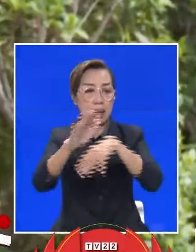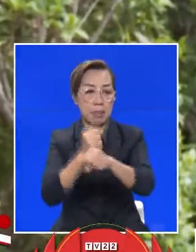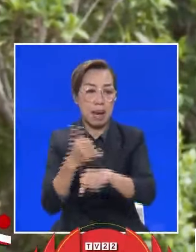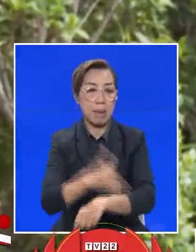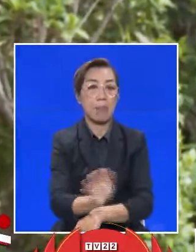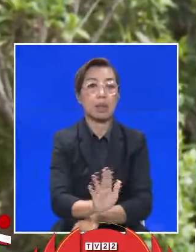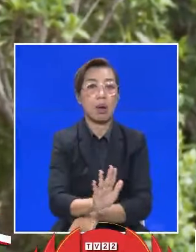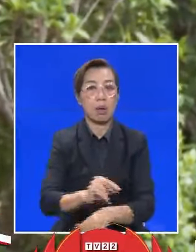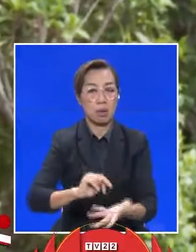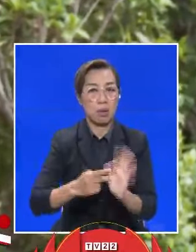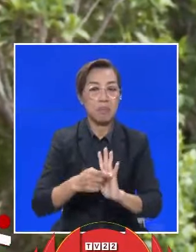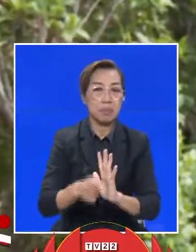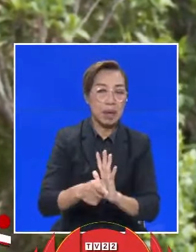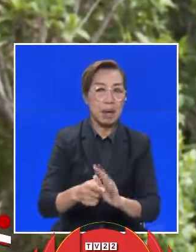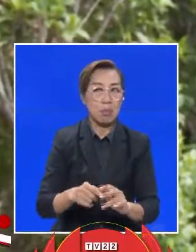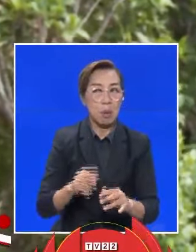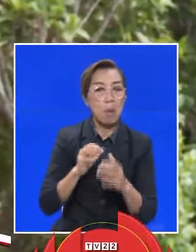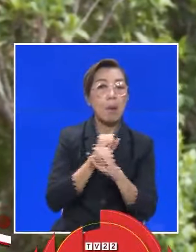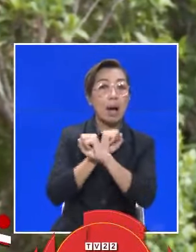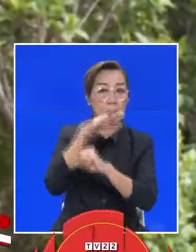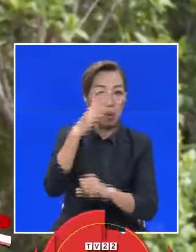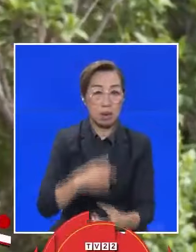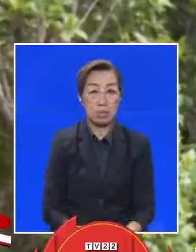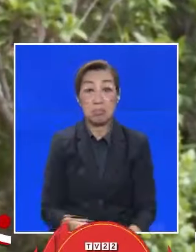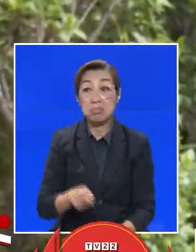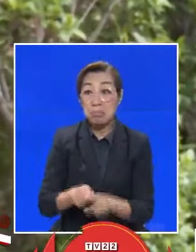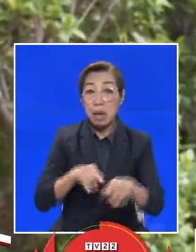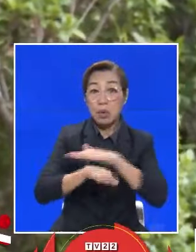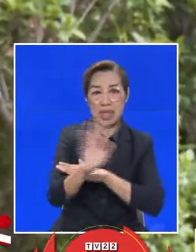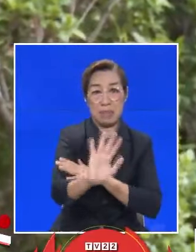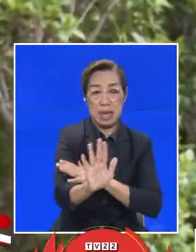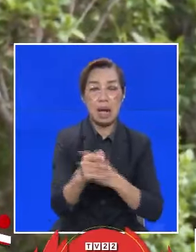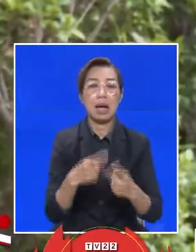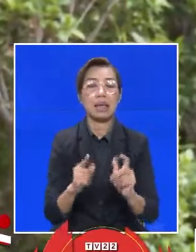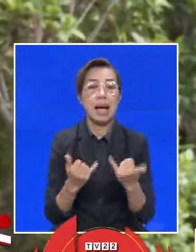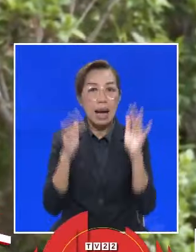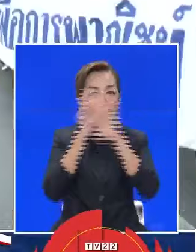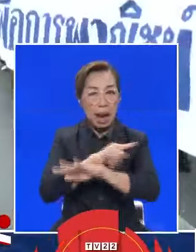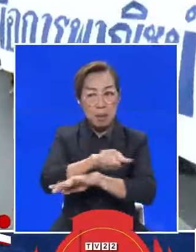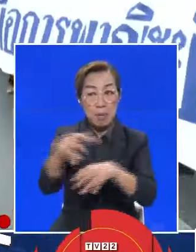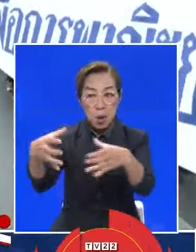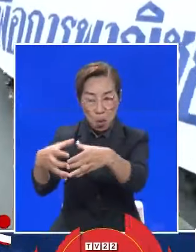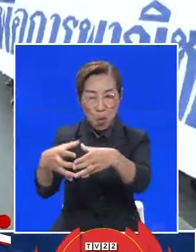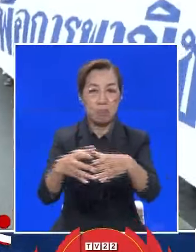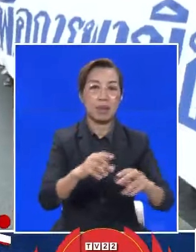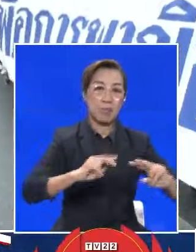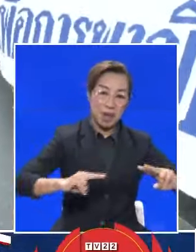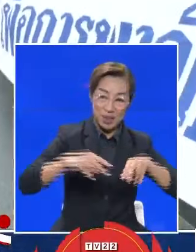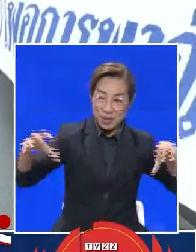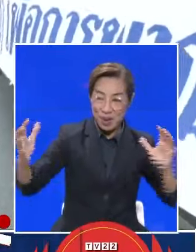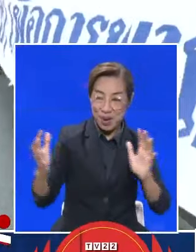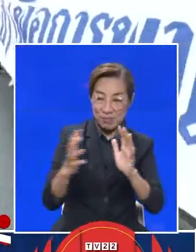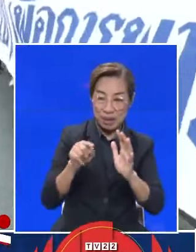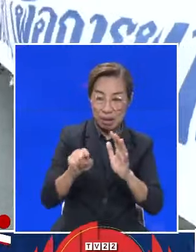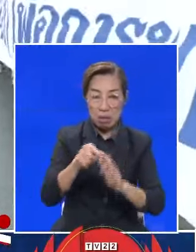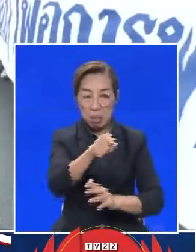ไม่ใช่หนีนะคะแต่ว่าเราไม่แน่ใจว่าจะมีกลุ่มมือที่3หรือว่าผู้ที่ไม่หวังดีเข้ามาก่อเหตุหรือเปล่านะคะสมมุติเฉ